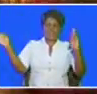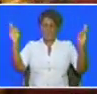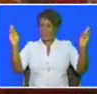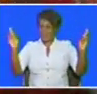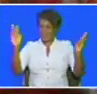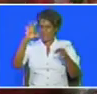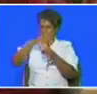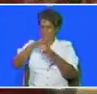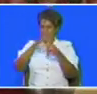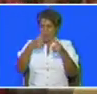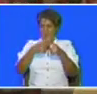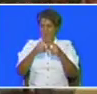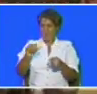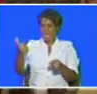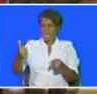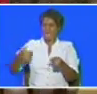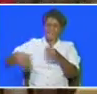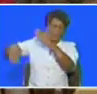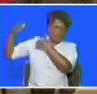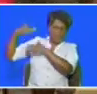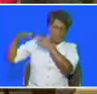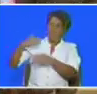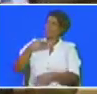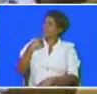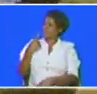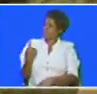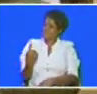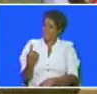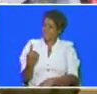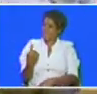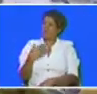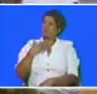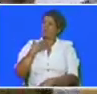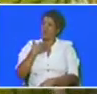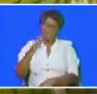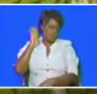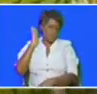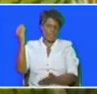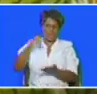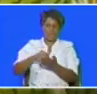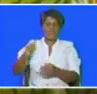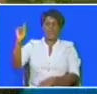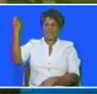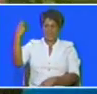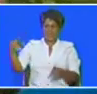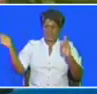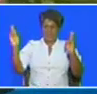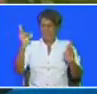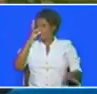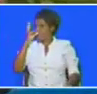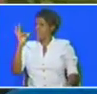uchaguzi. Sikukua ni wengine wanarudisha hiyo mambo nyuma. Tungesema hiyo mambo hatutaki kuyasikia. Kenya iko tayari. Hapa